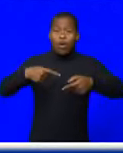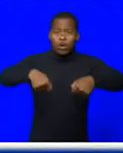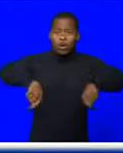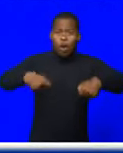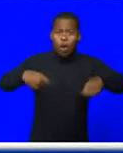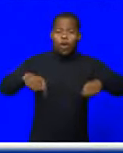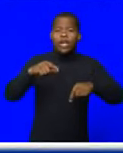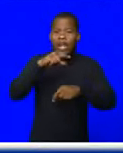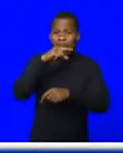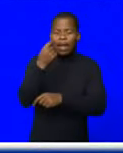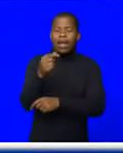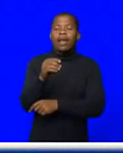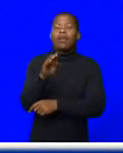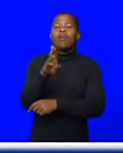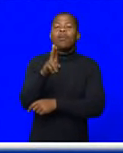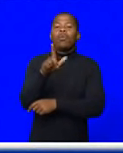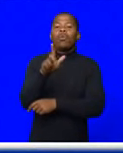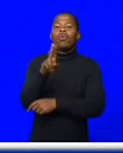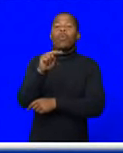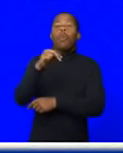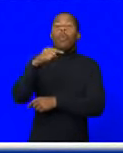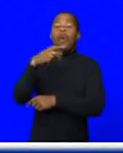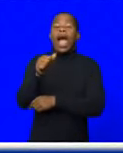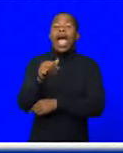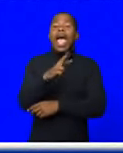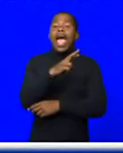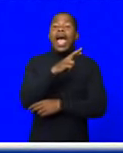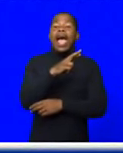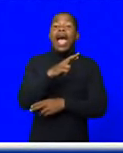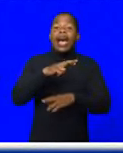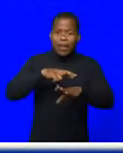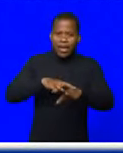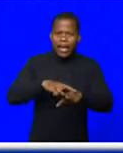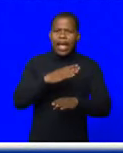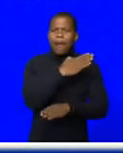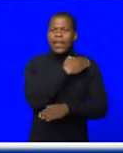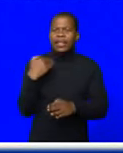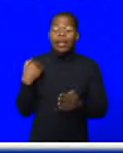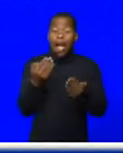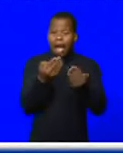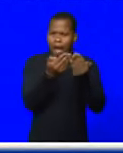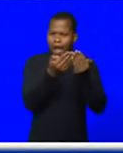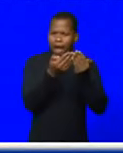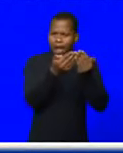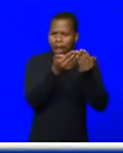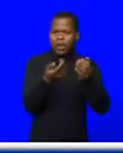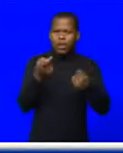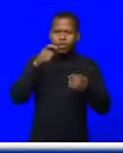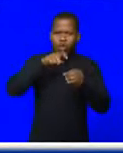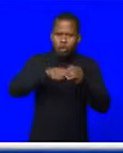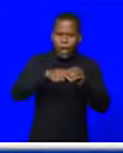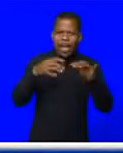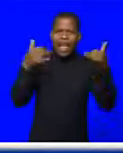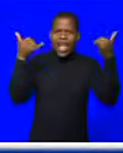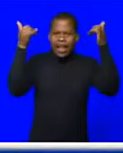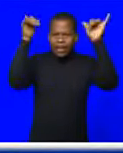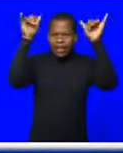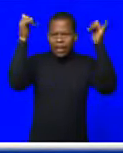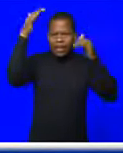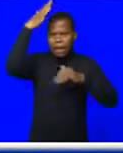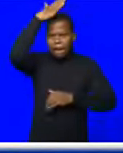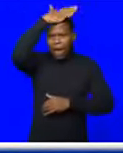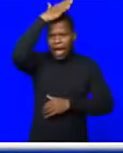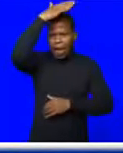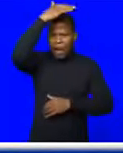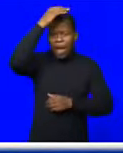Bulunga nakuphothula labafundzi emcimbini lobo ubanjelwe enyuvesi ilimkoking eMbabane. Inyuvesi yetebuchwephesha